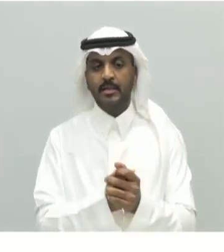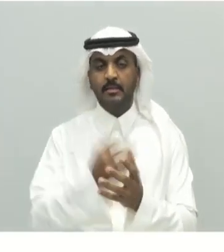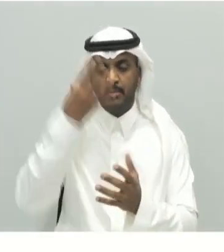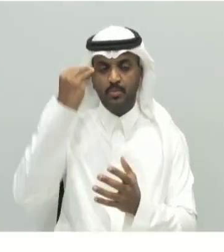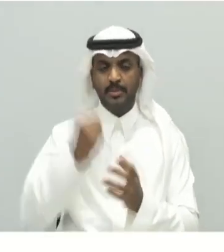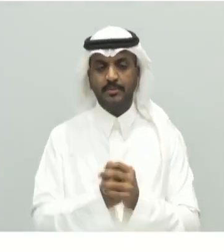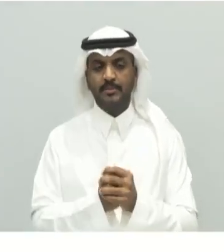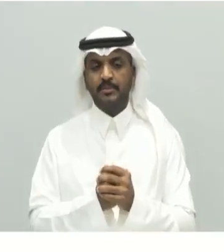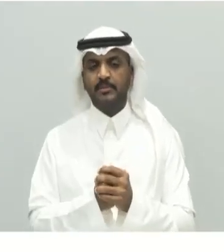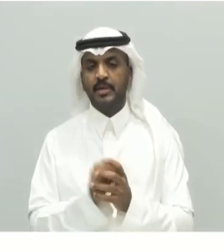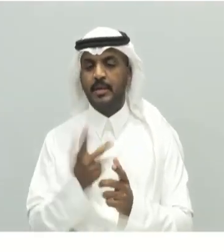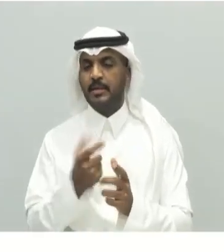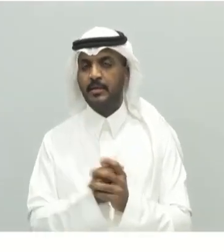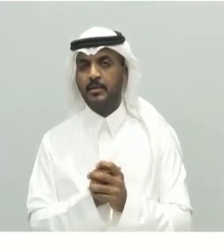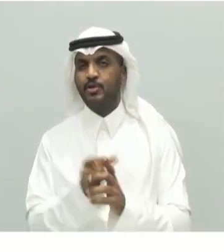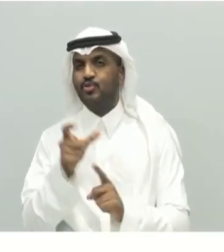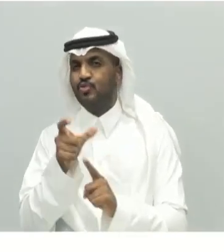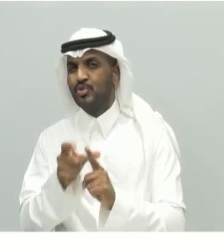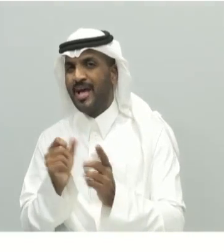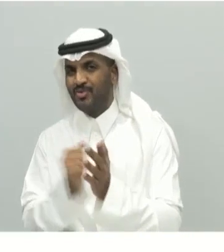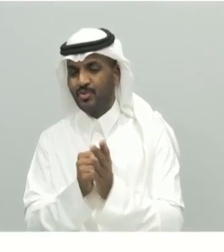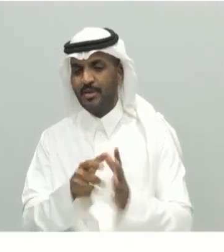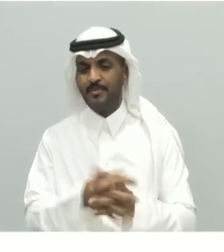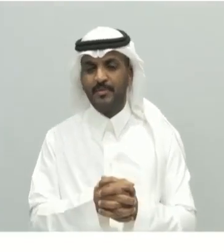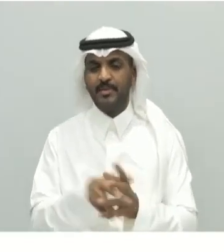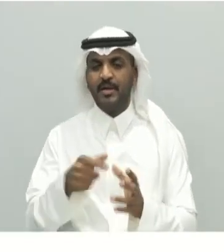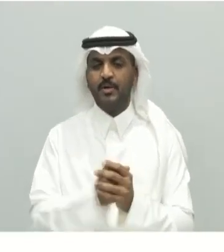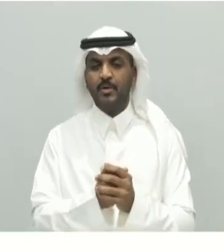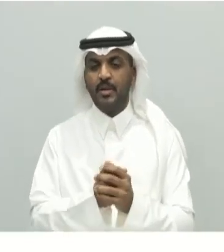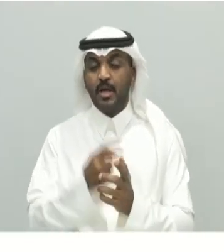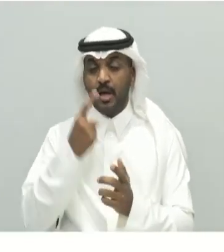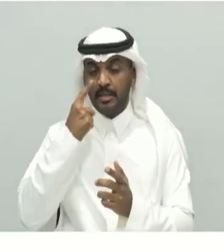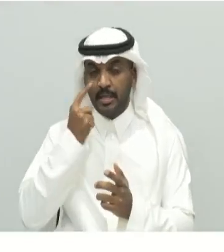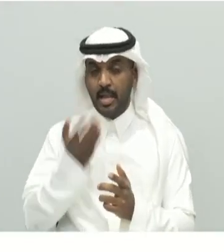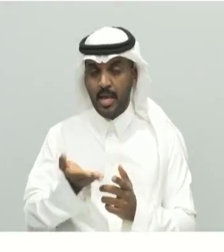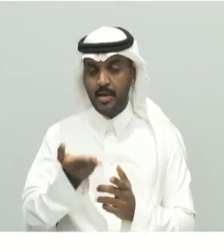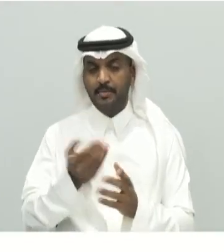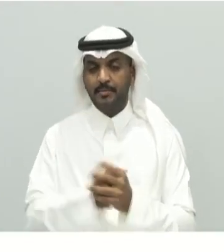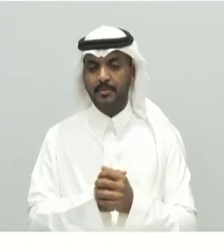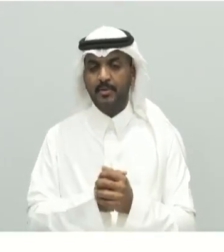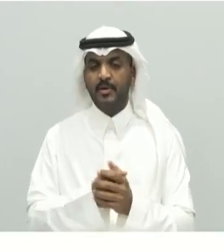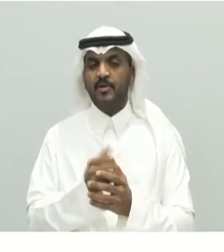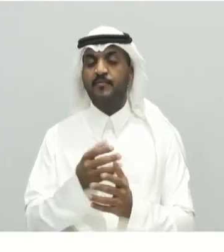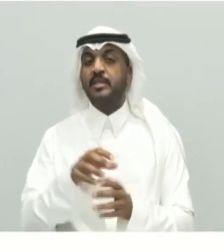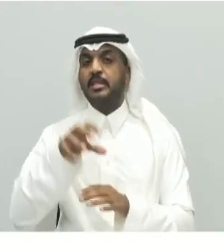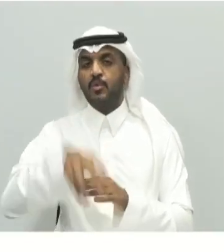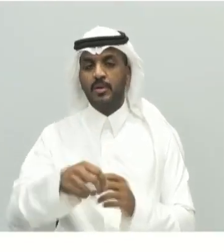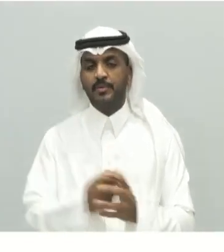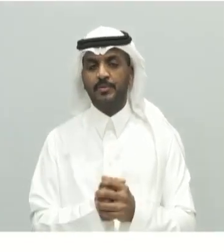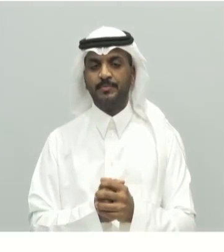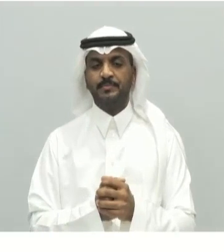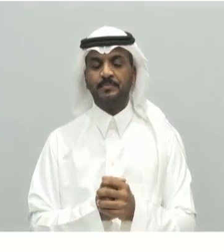للمعلومات عن مين عن السكان الذين على قيد الحياه في